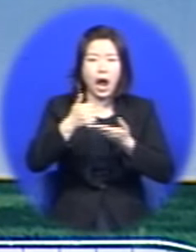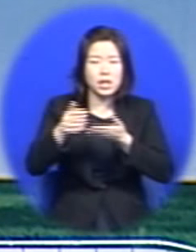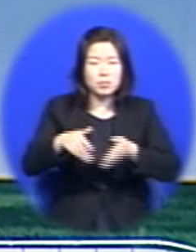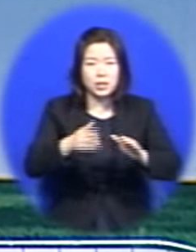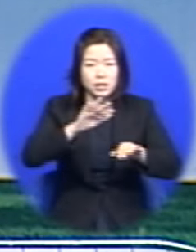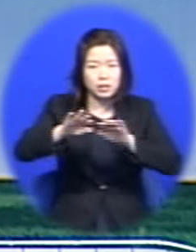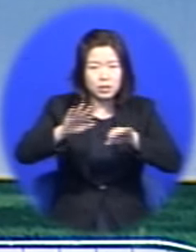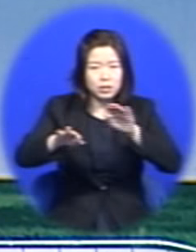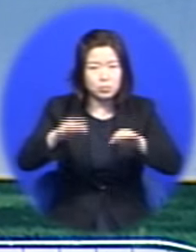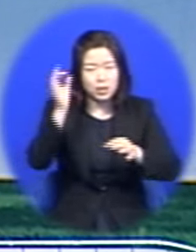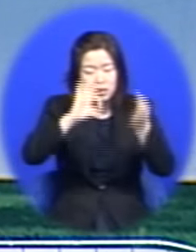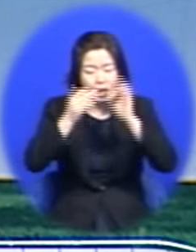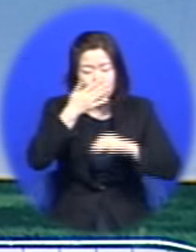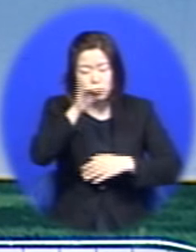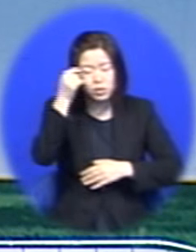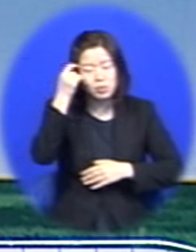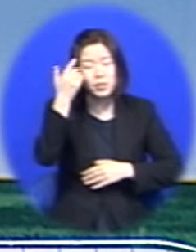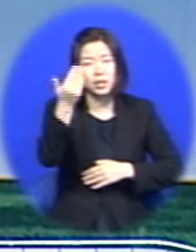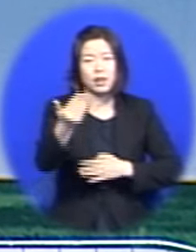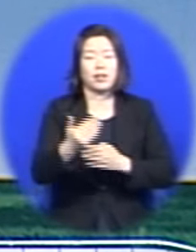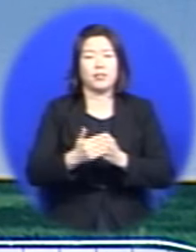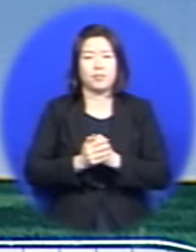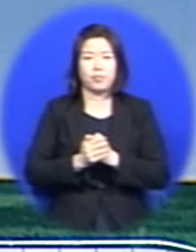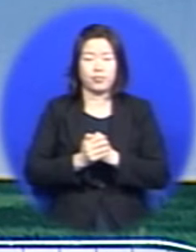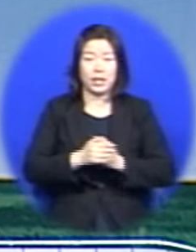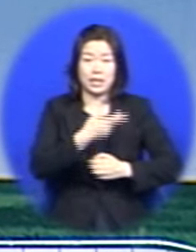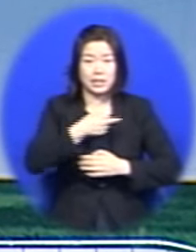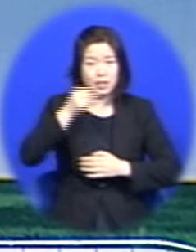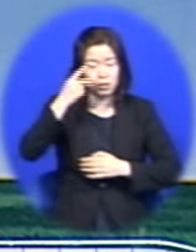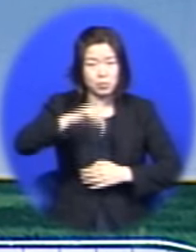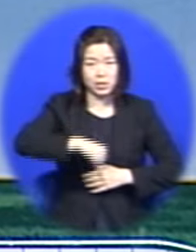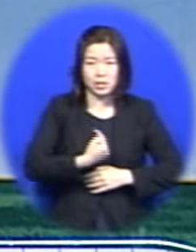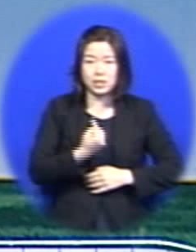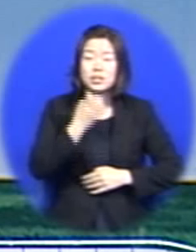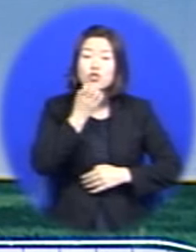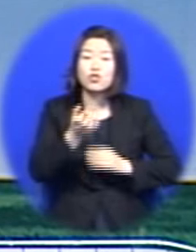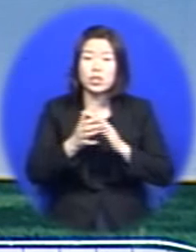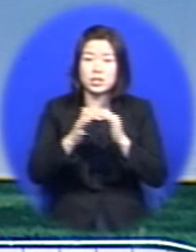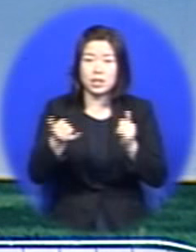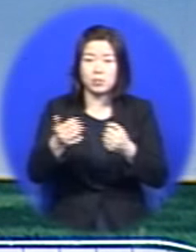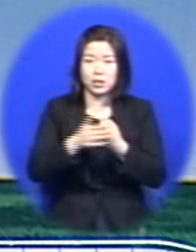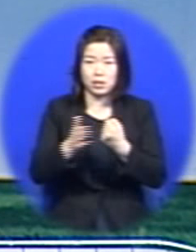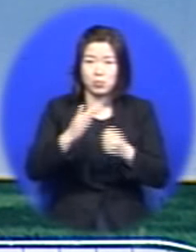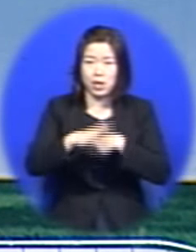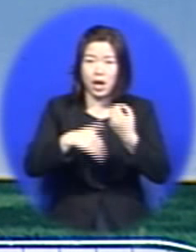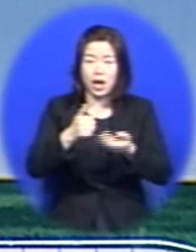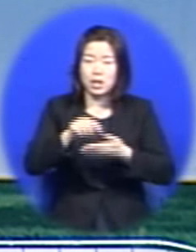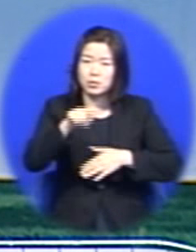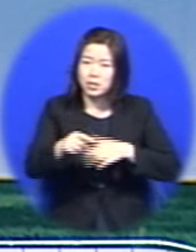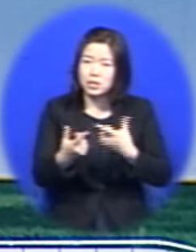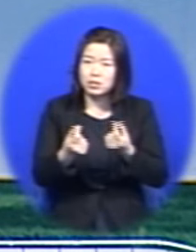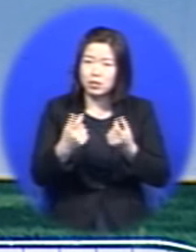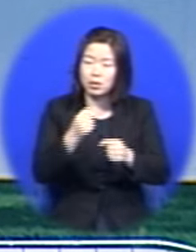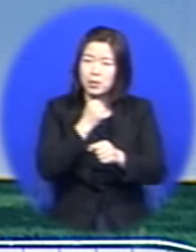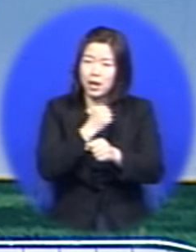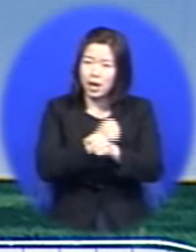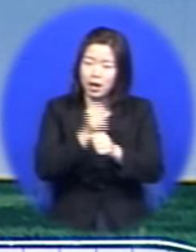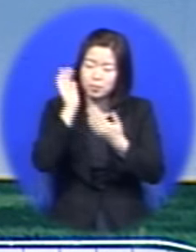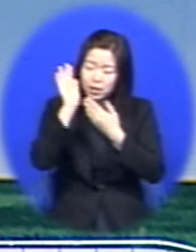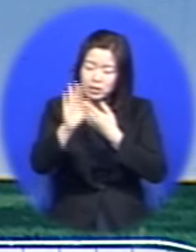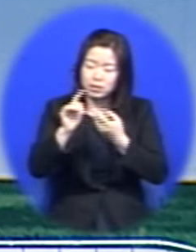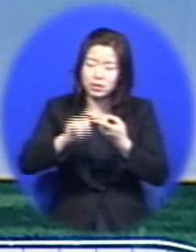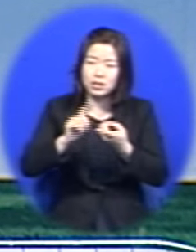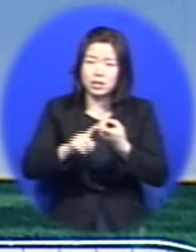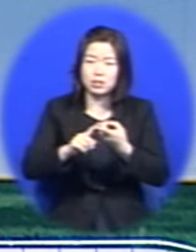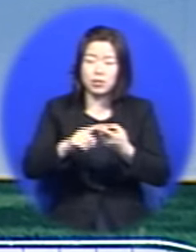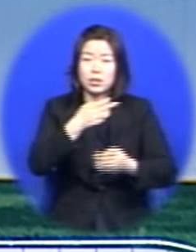찾아낼 수 있겠습니까? 사도 바울은 자기 자신이 유대인이기 때문에 하나님이 이와 같이 하실 것에 대해서